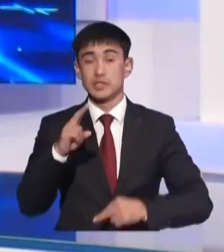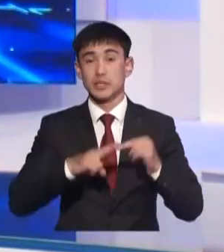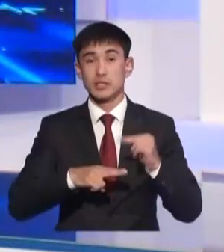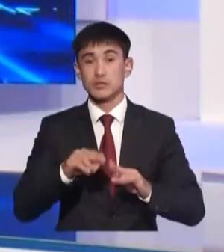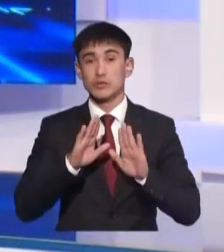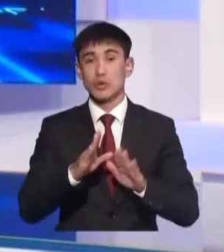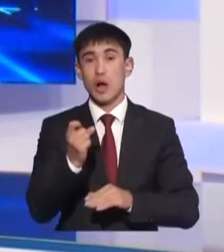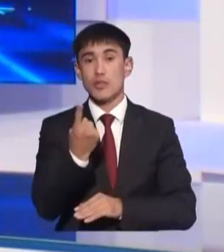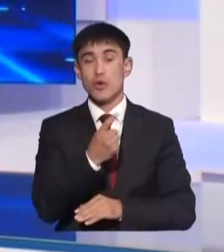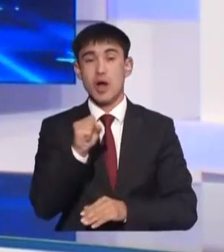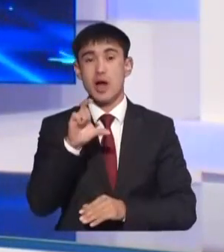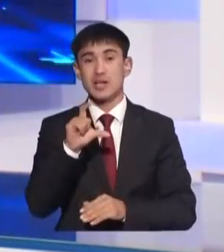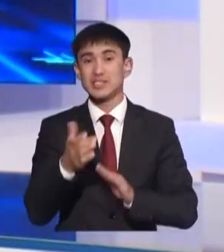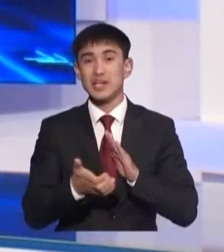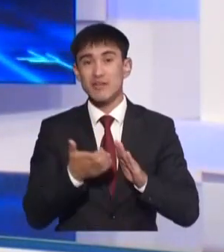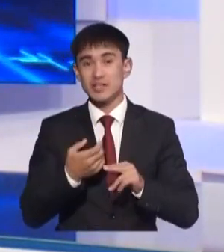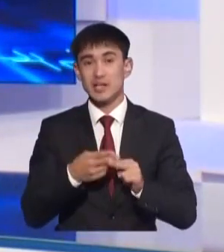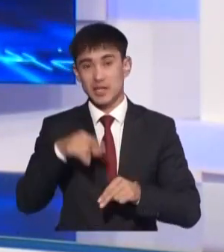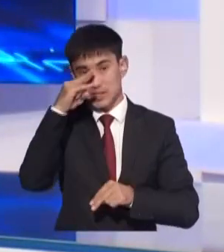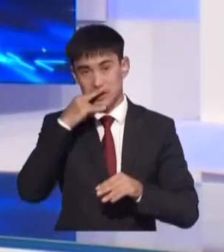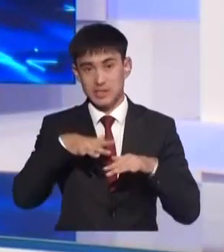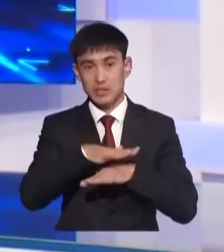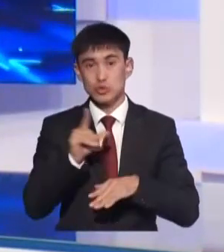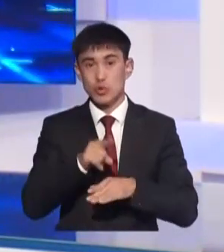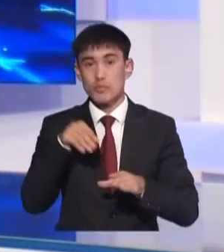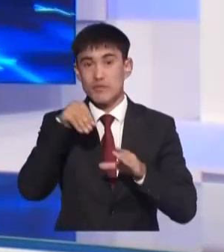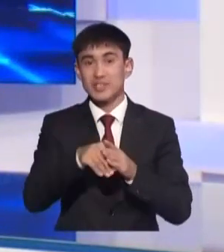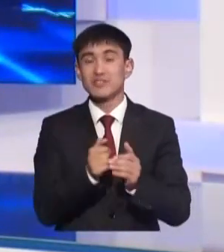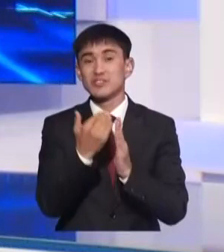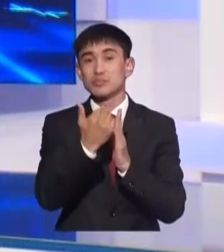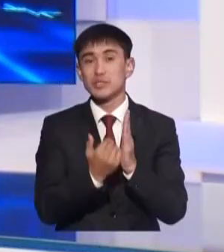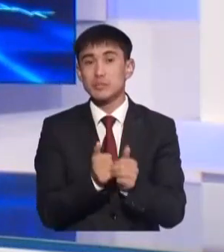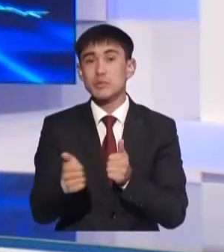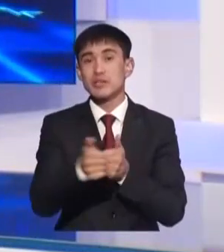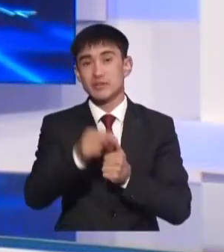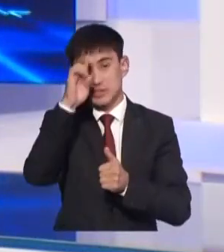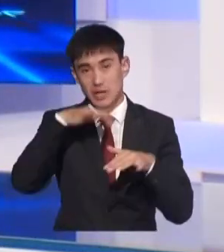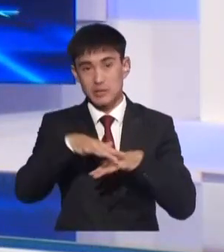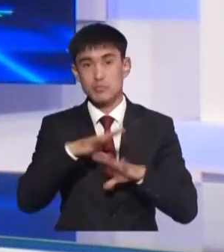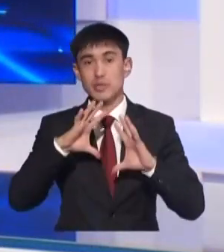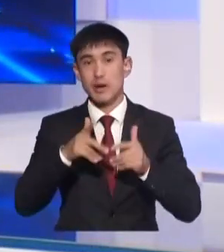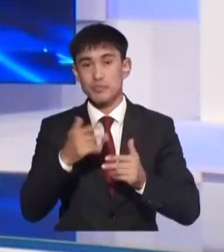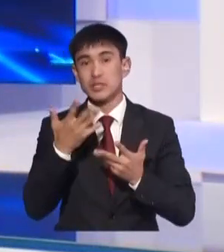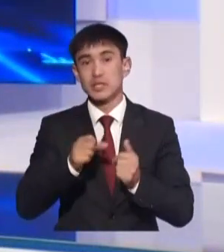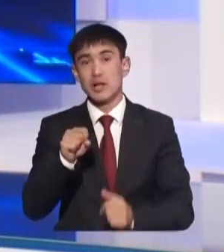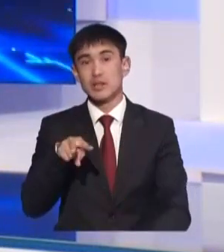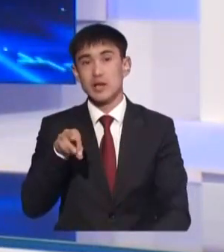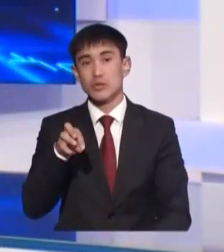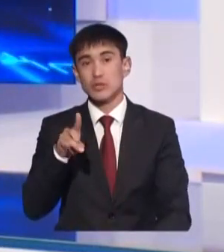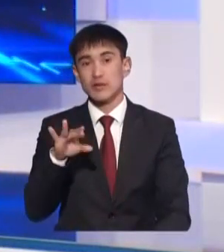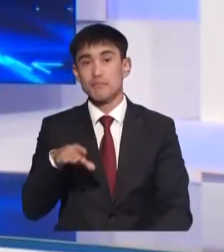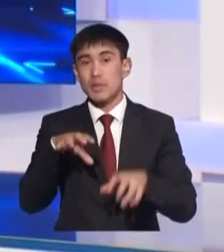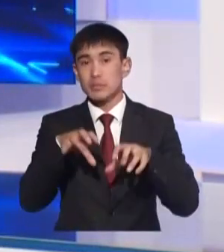Строительство только одной АЭС недостаточно для Казахстана. Чтобы войти в список передовых стран мира, считает